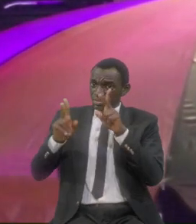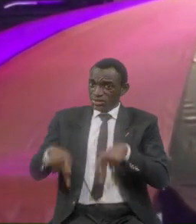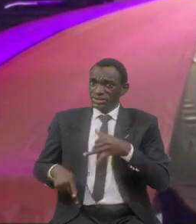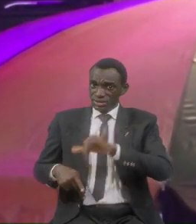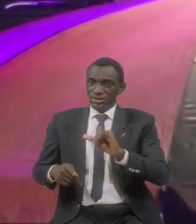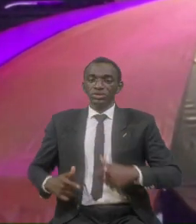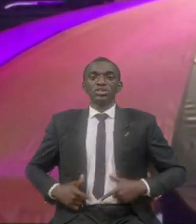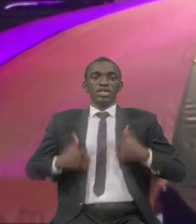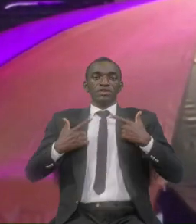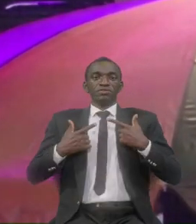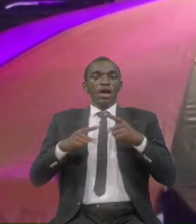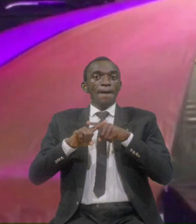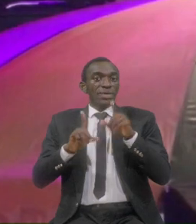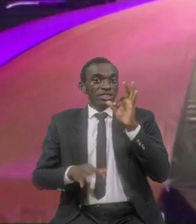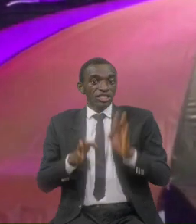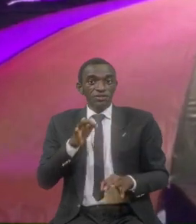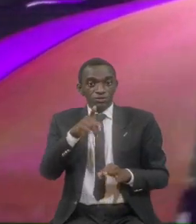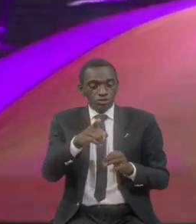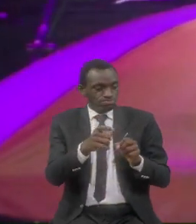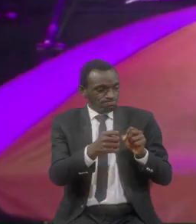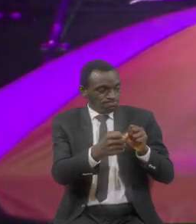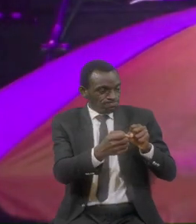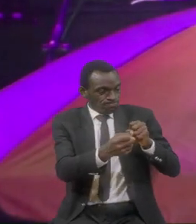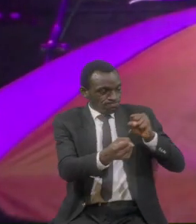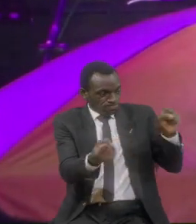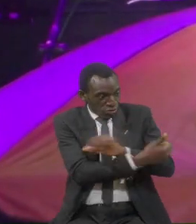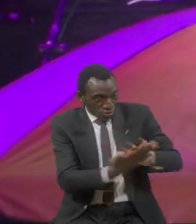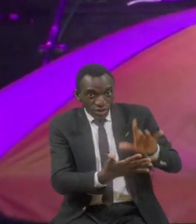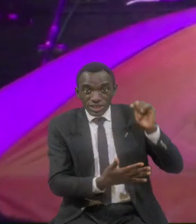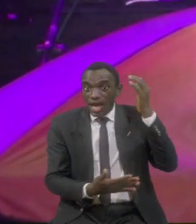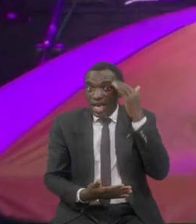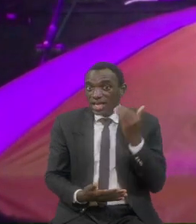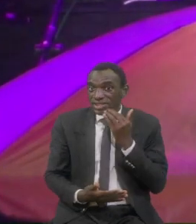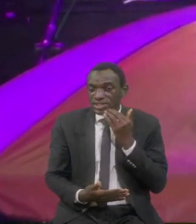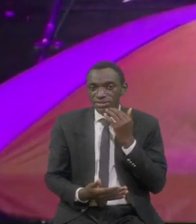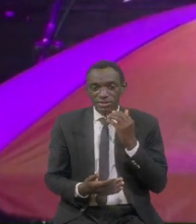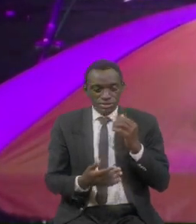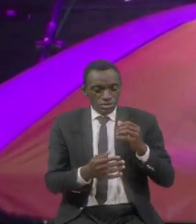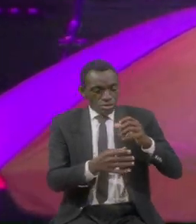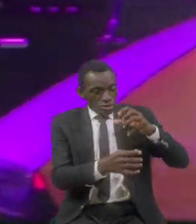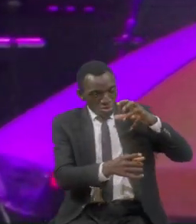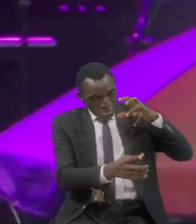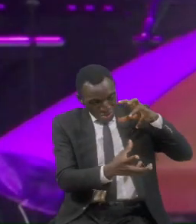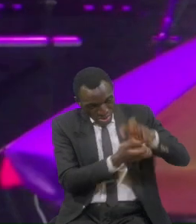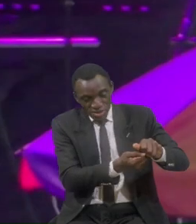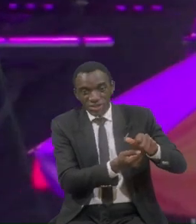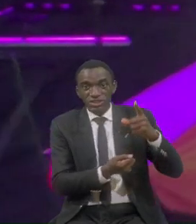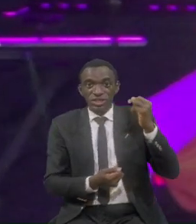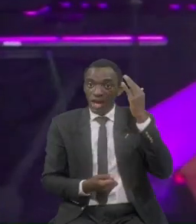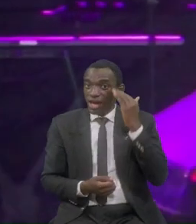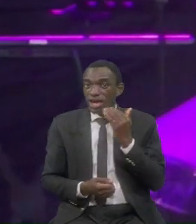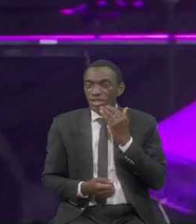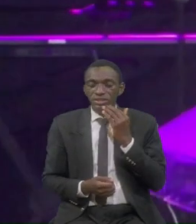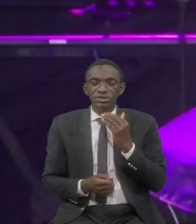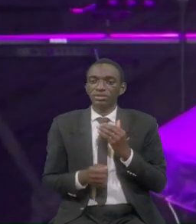the head. Pero ang katong nagtamak crush sa ulo. The head. Katong nag you prevail totally on